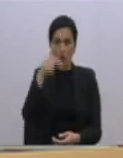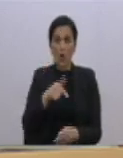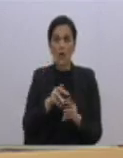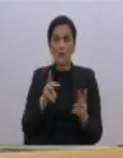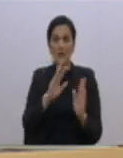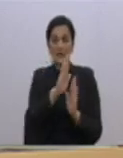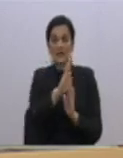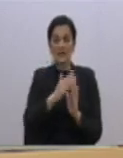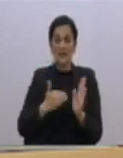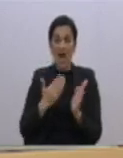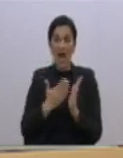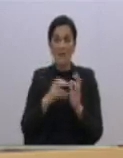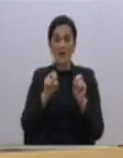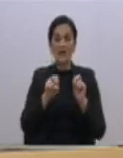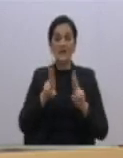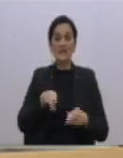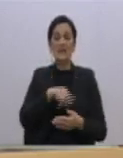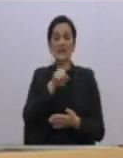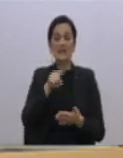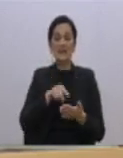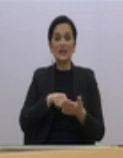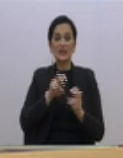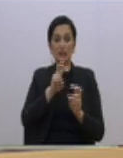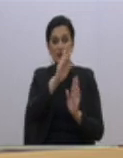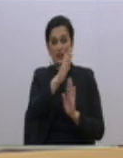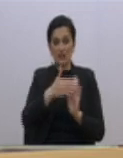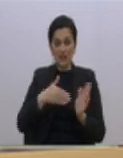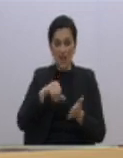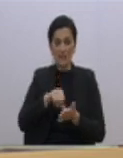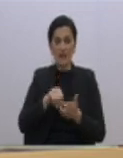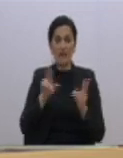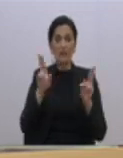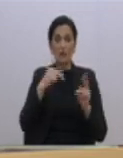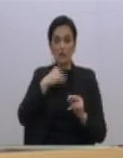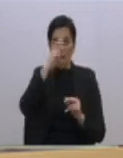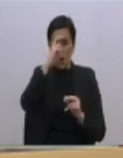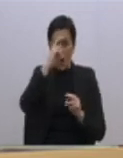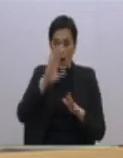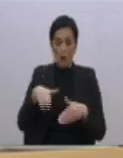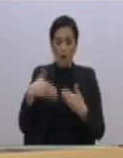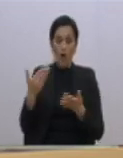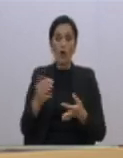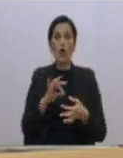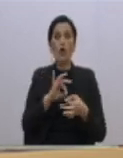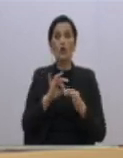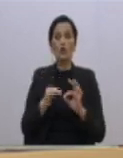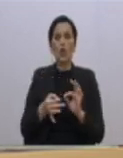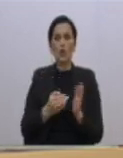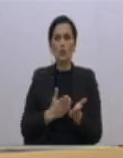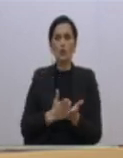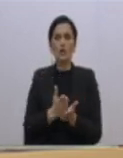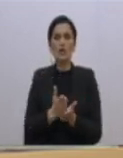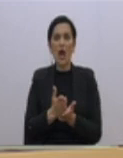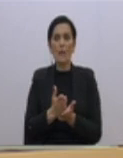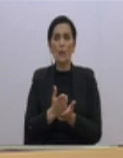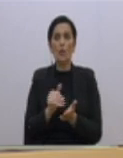დაბარებული ყავს ინტერპელაციის წესით და ჩვენ ხელისუფლებას გთავაზობთ კონკრეტულ გამოსავალს იმასთან